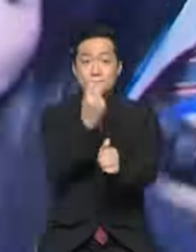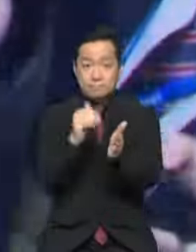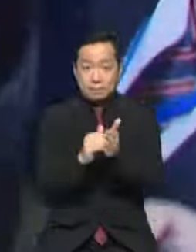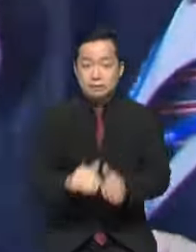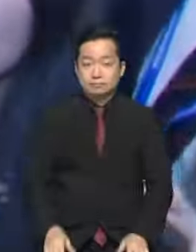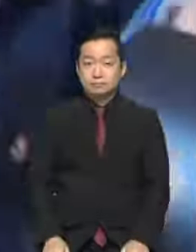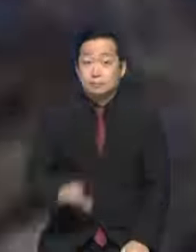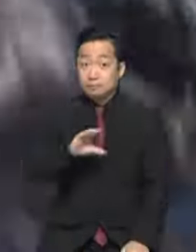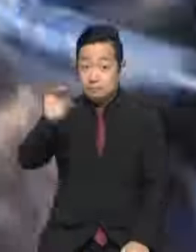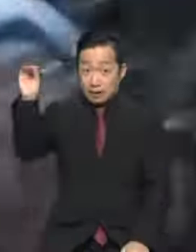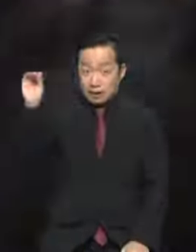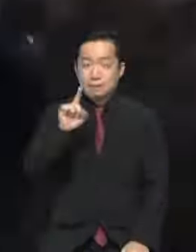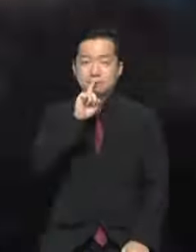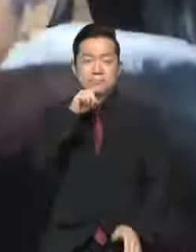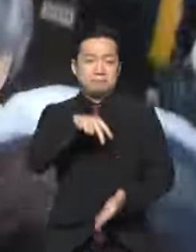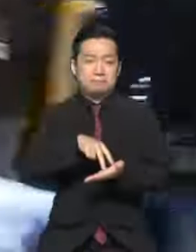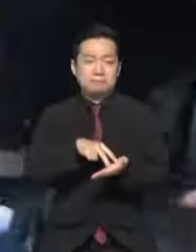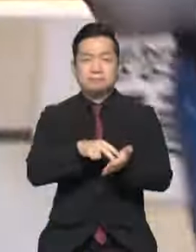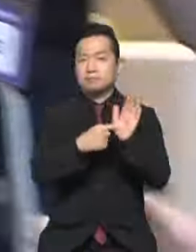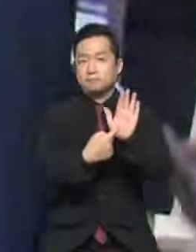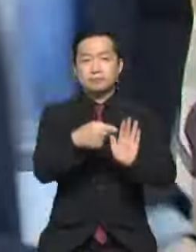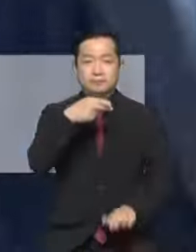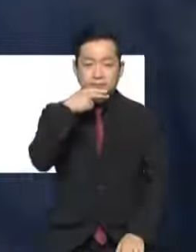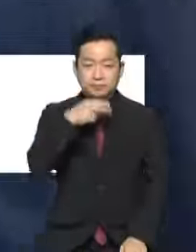떠나면서 아무런 입장도 밝히지 않았습니다.